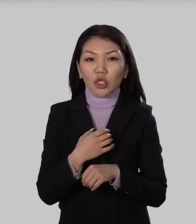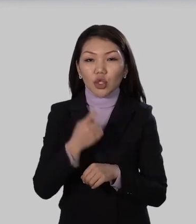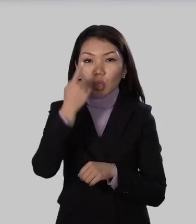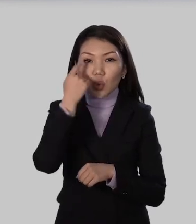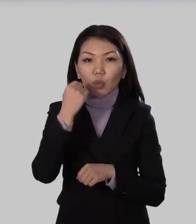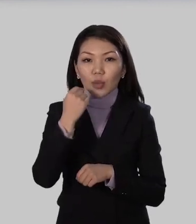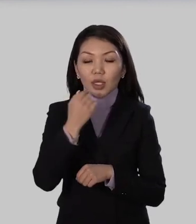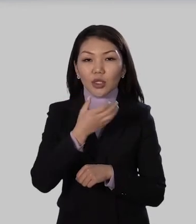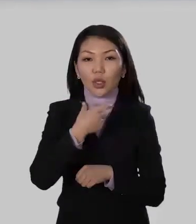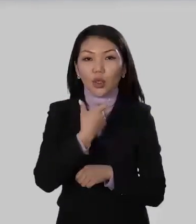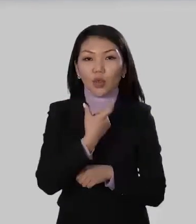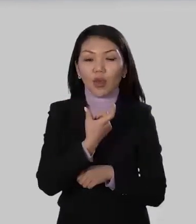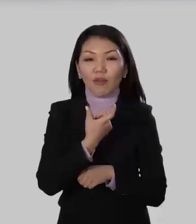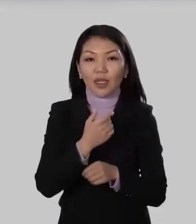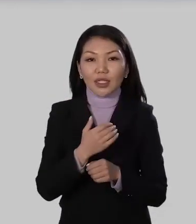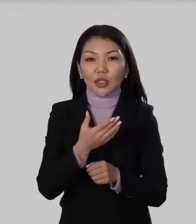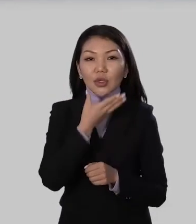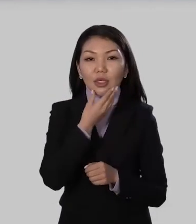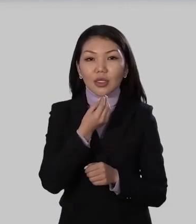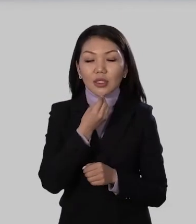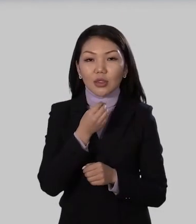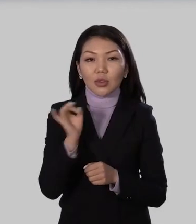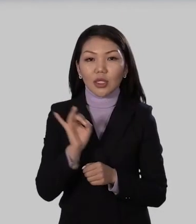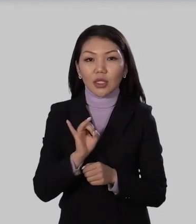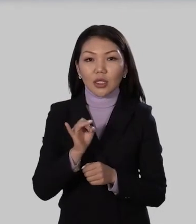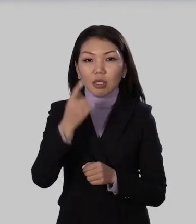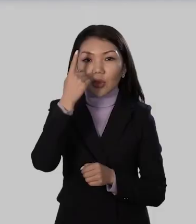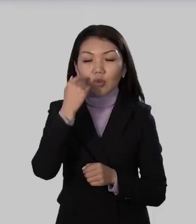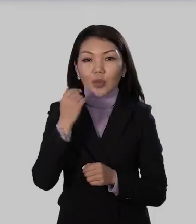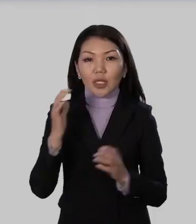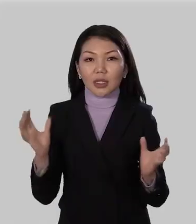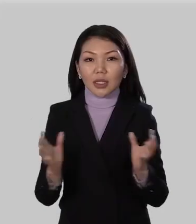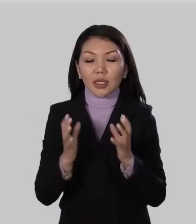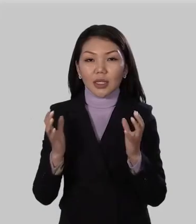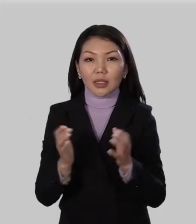любоваться ее красотой, но и уметь сохранить ее.